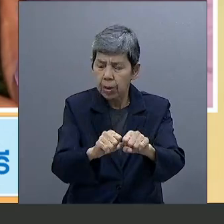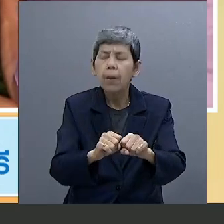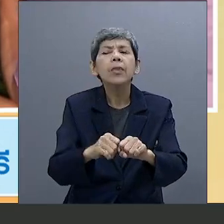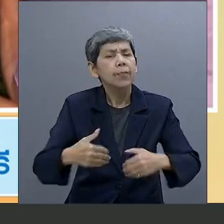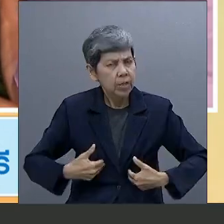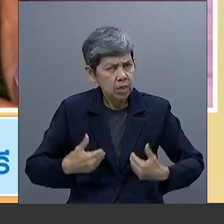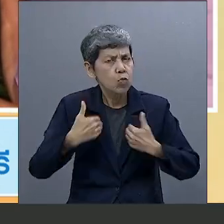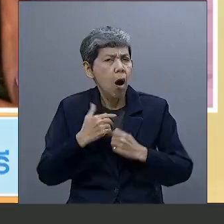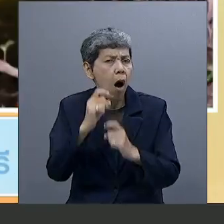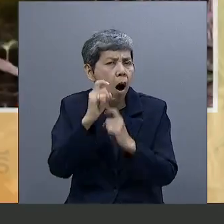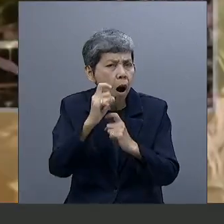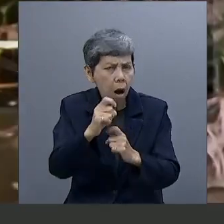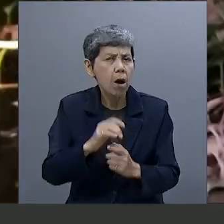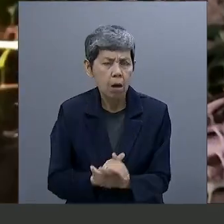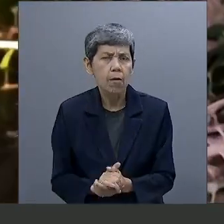ภัยของประชาชนค่ะ